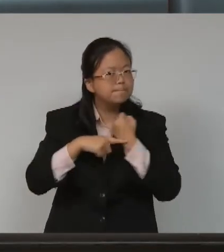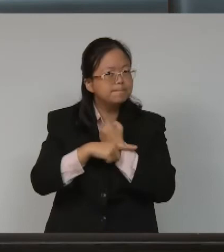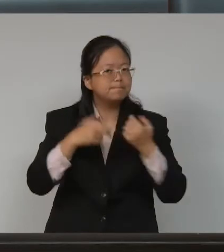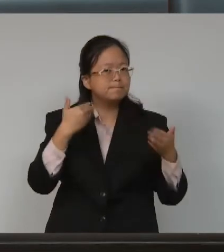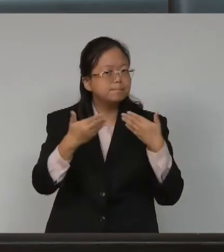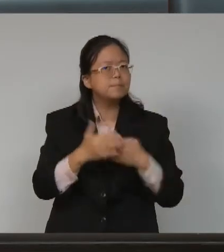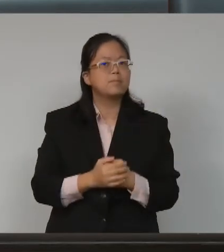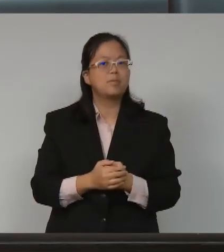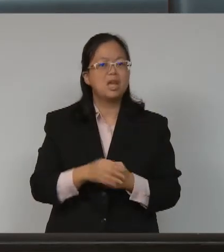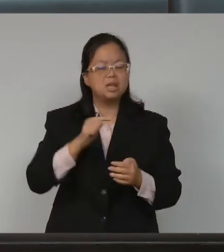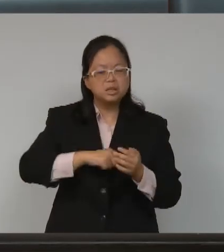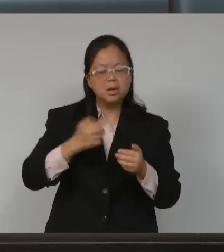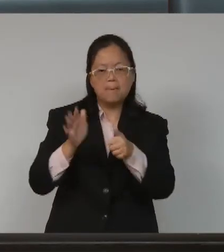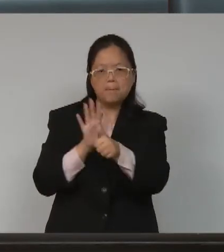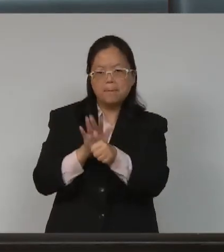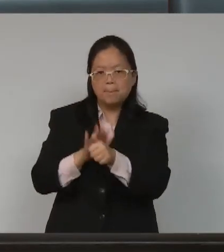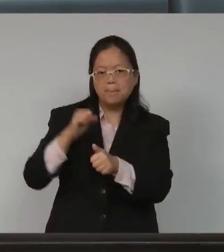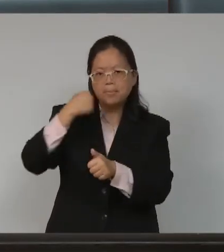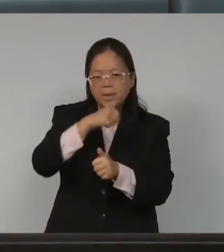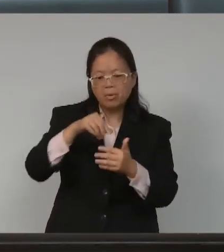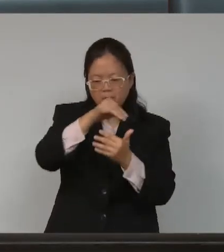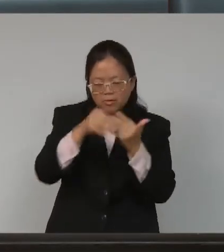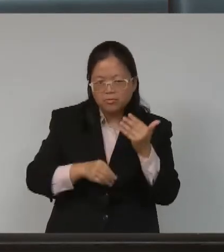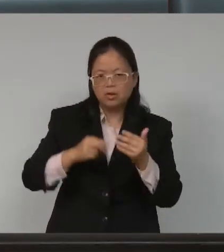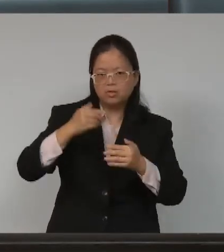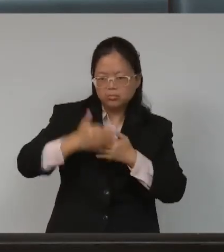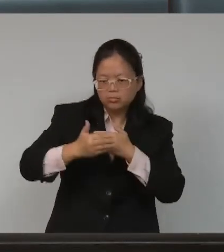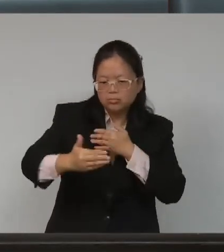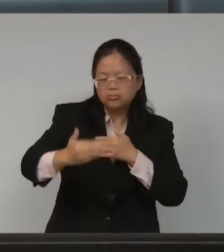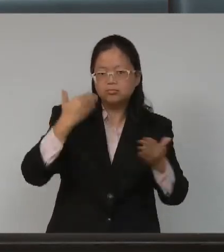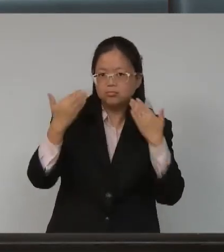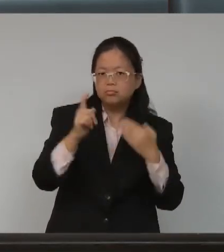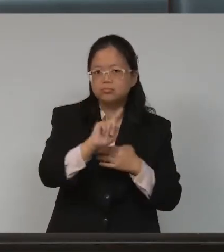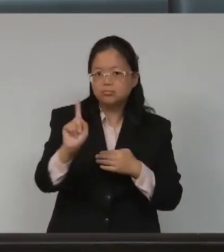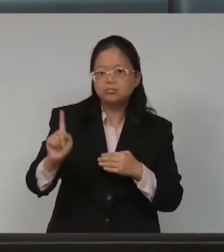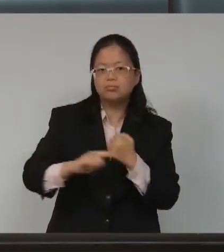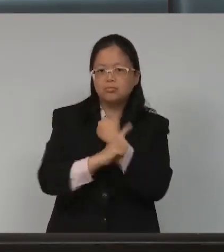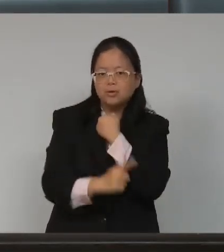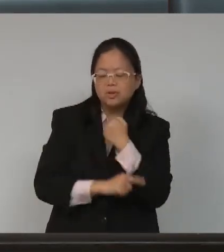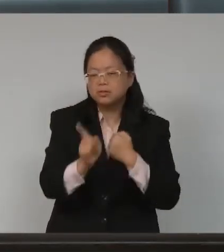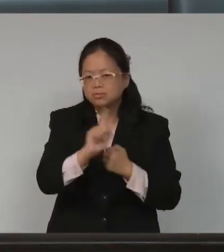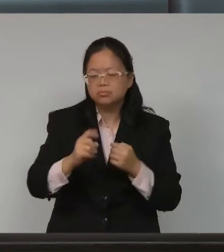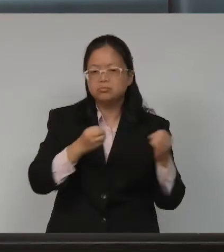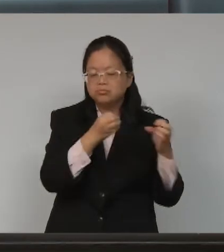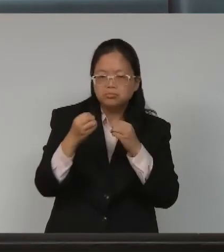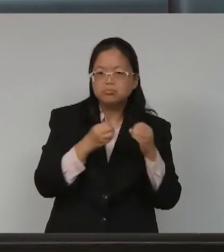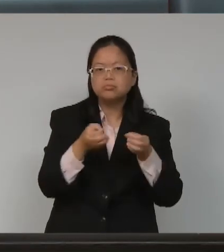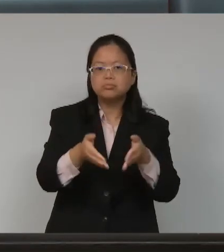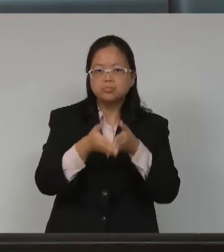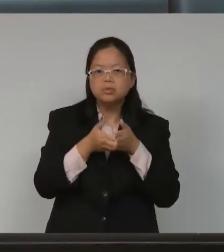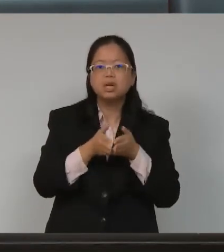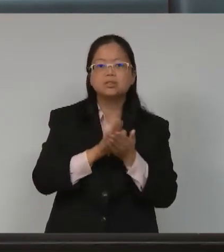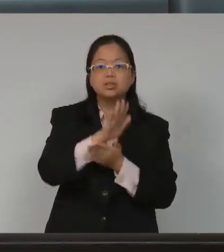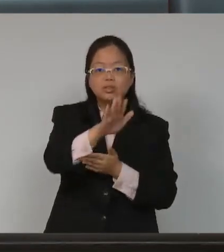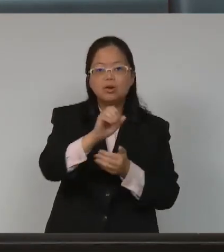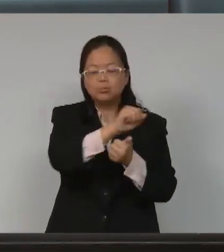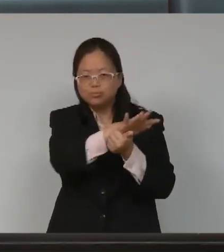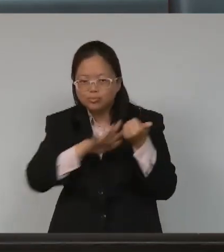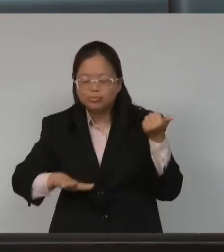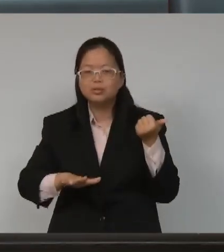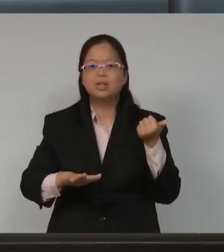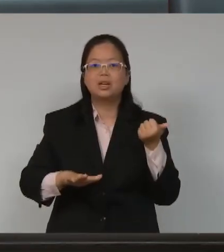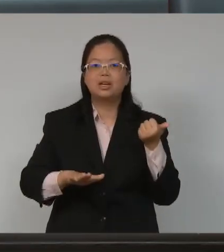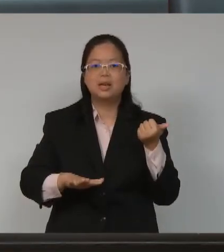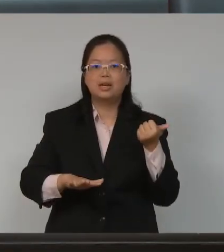论说什么样的制度会对台湾比较好，往这个方向去思考，那也许可能就会让这个之后的公投思辨比较不会